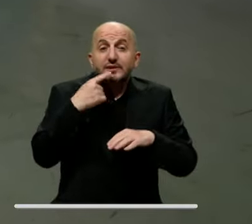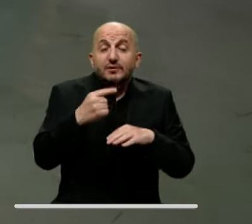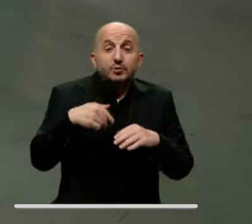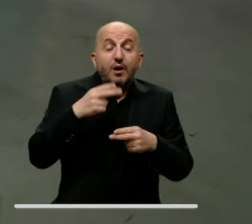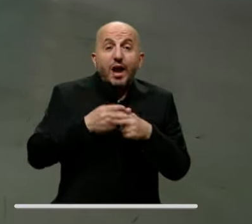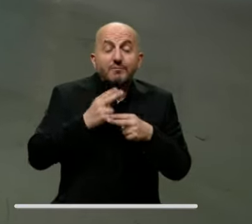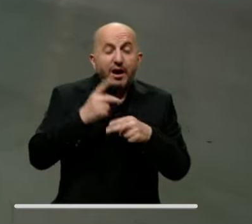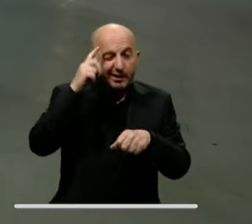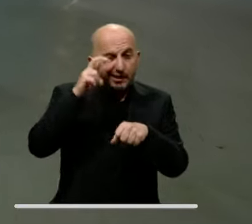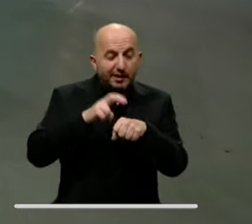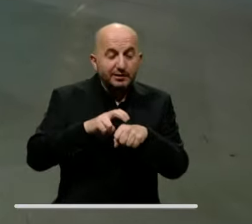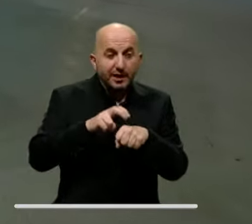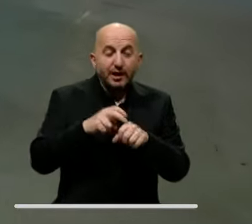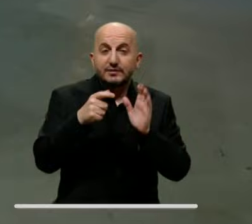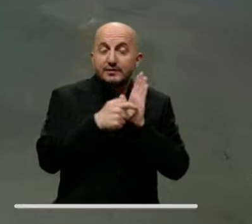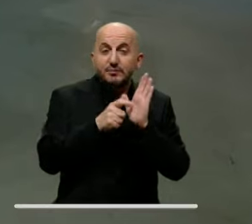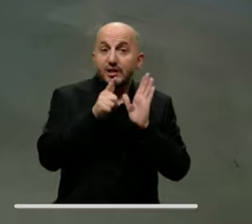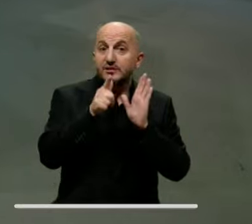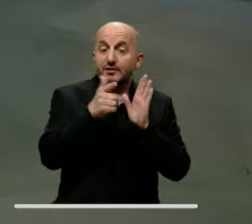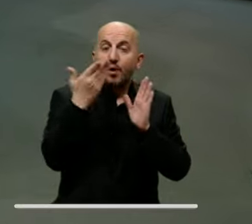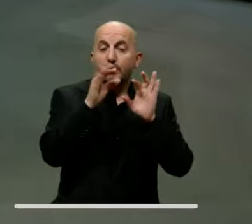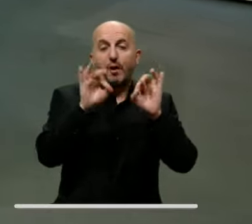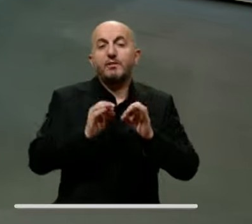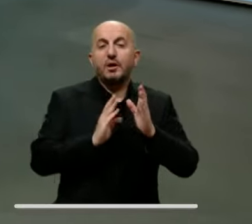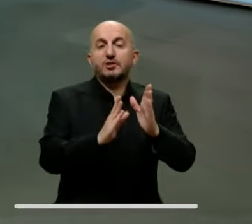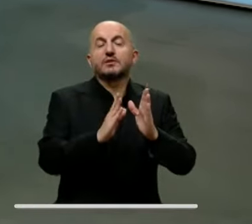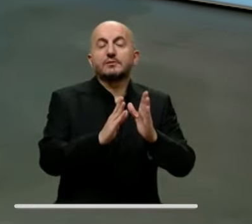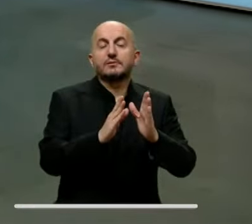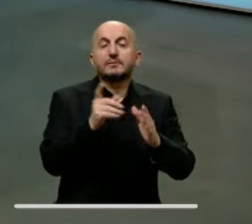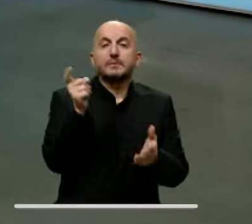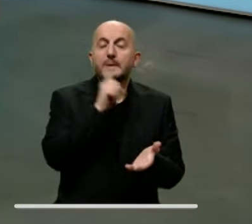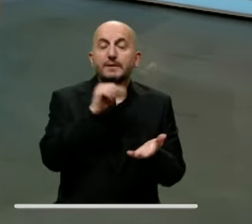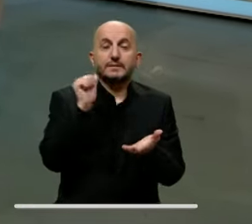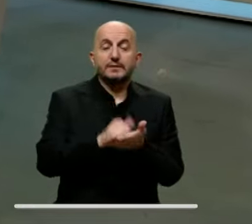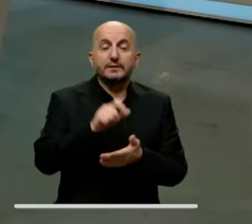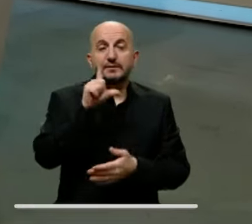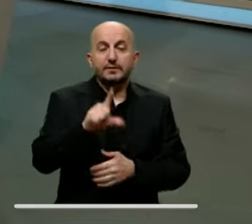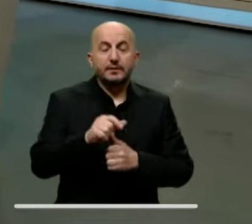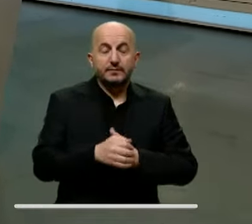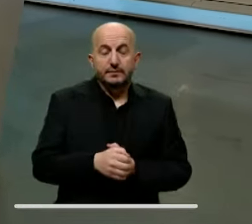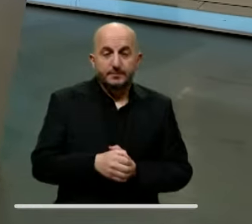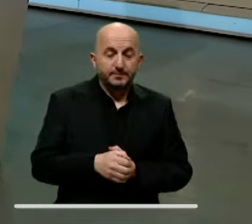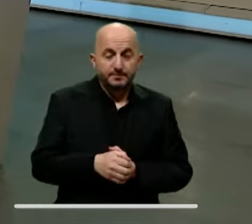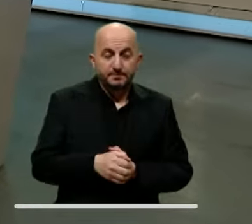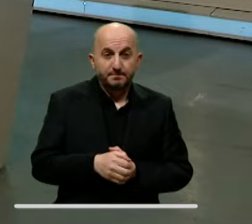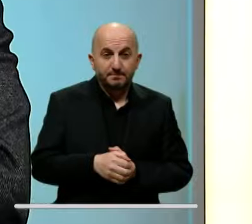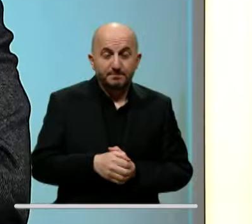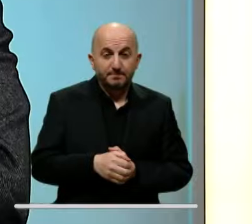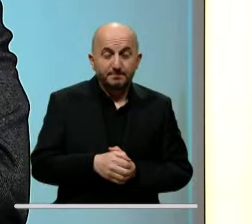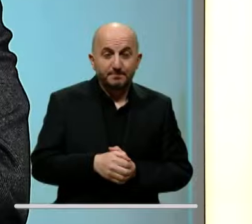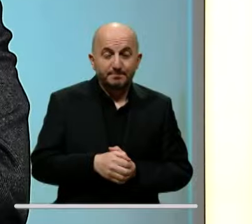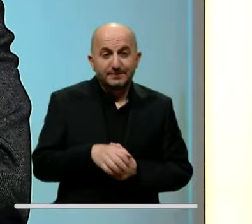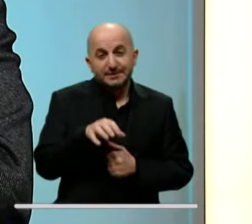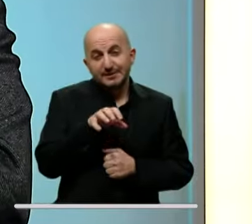e hatırladığımız ayeti kerimeden cehri okumaya devam ettik yine seyir seyir Tabii ki yani baş Eee Çünkü